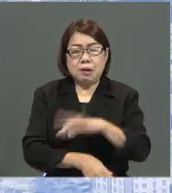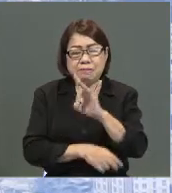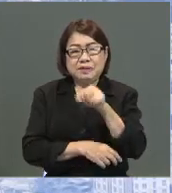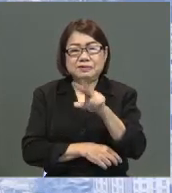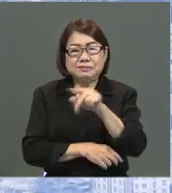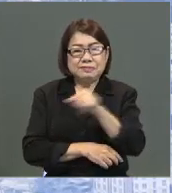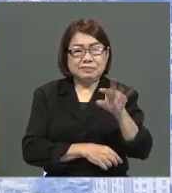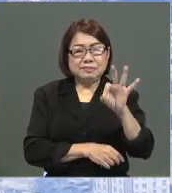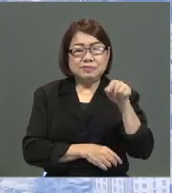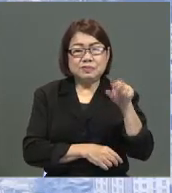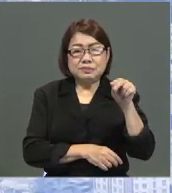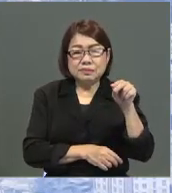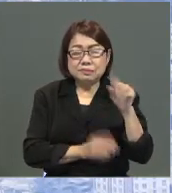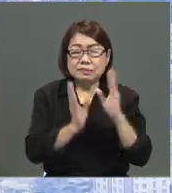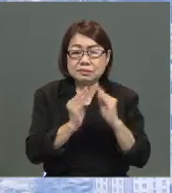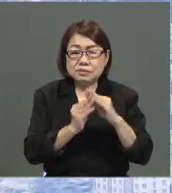9:30